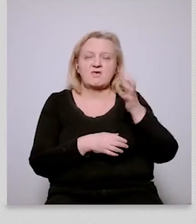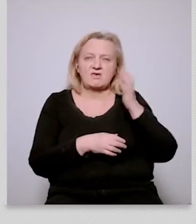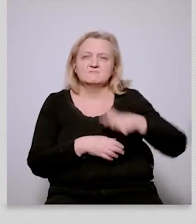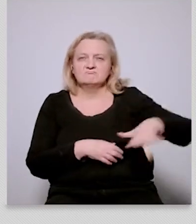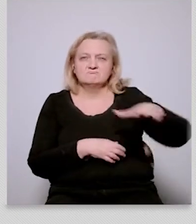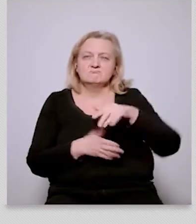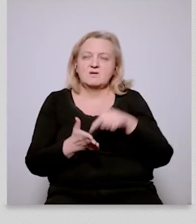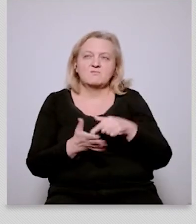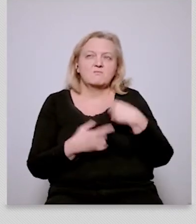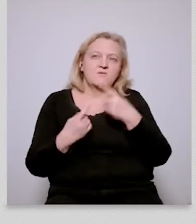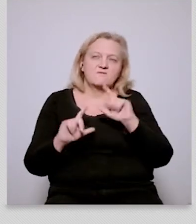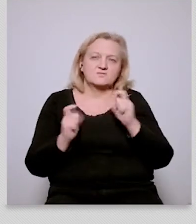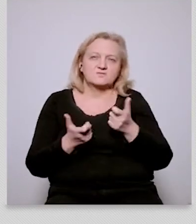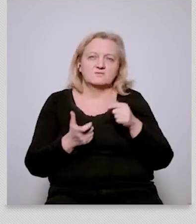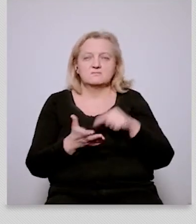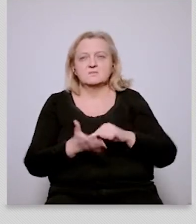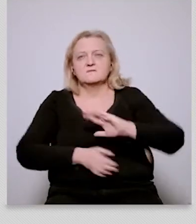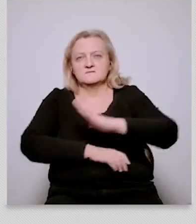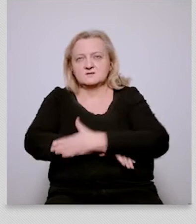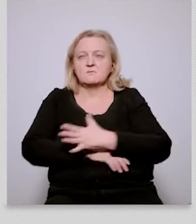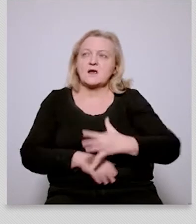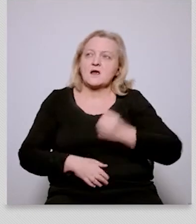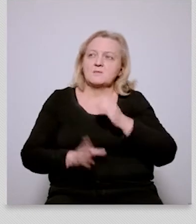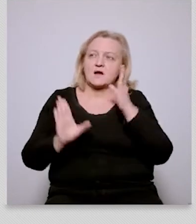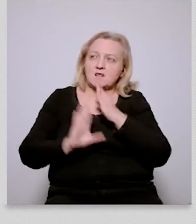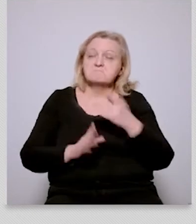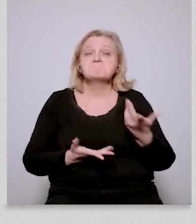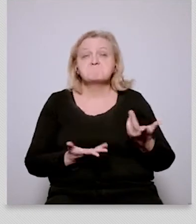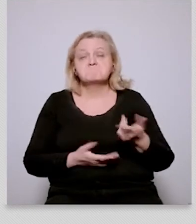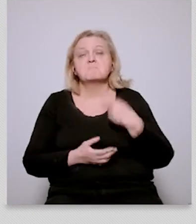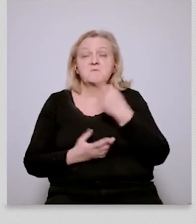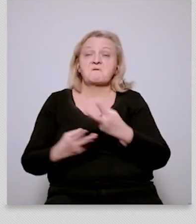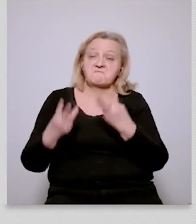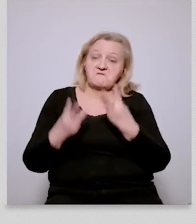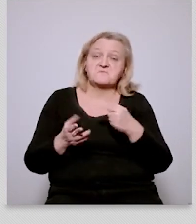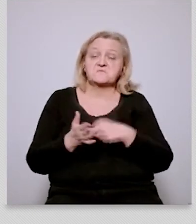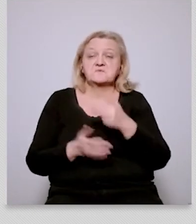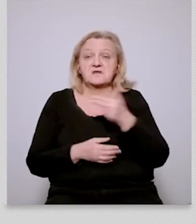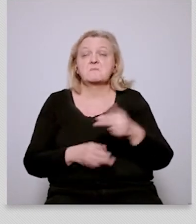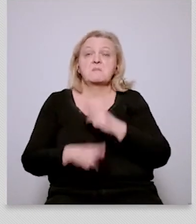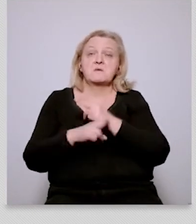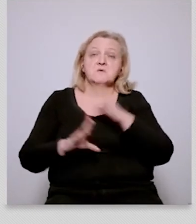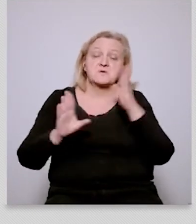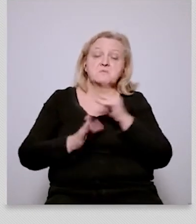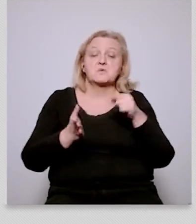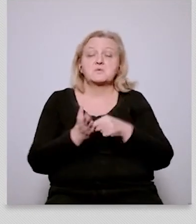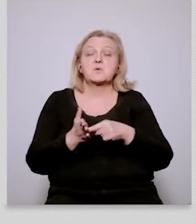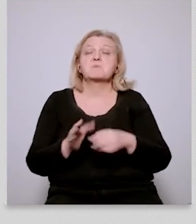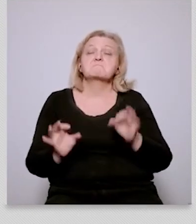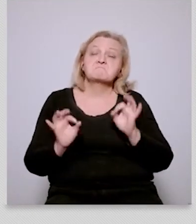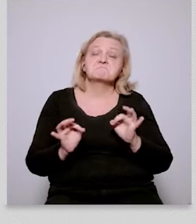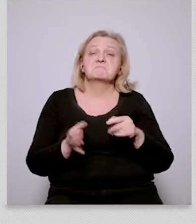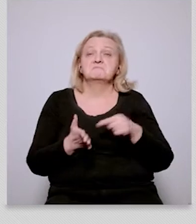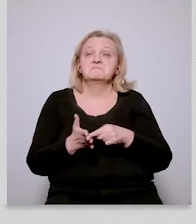mówią z jednej strony że wspierają ambicje klimatyczne mówią o tym że to jest ważne mówią o tym że nowotrawność klimatyczna to jest w ogóle